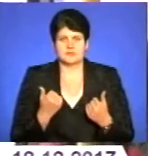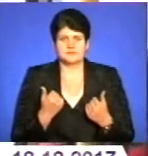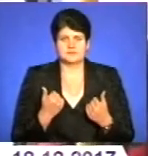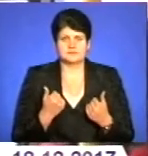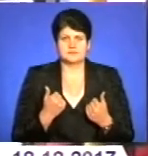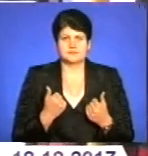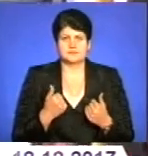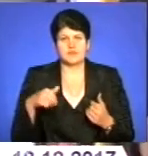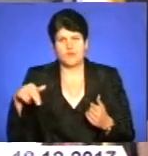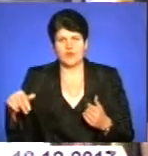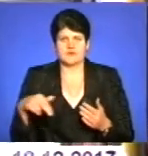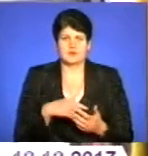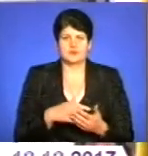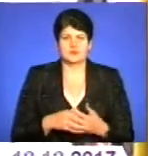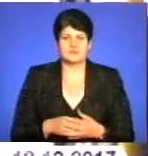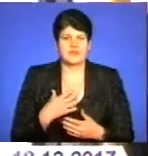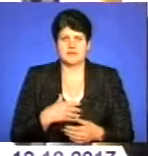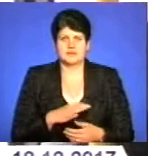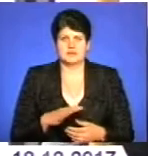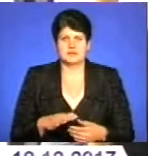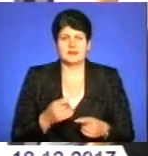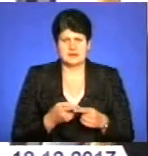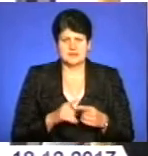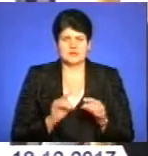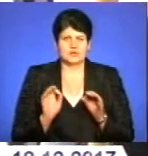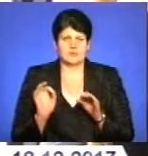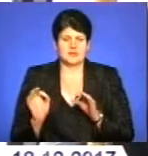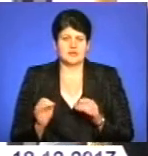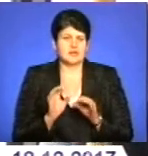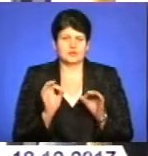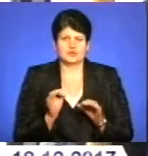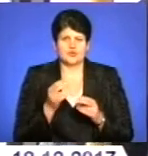чи на виході, не важливо. Але це нормально, я не бачу ні тому